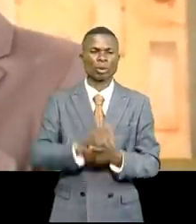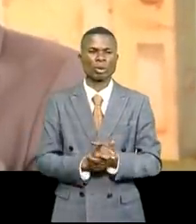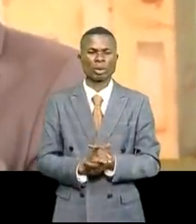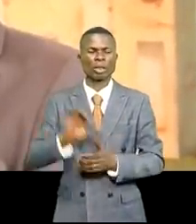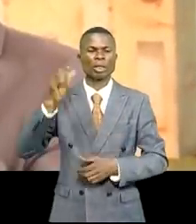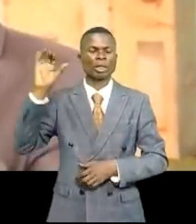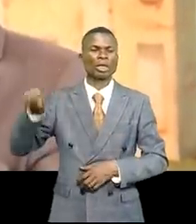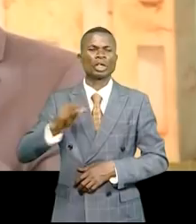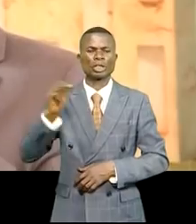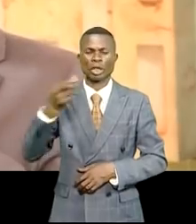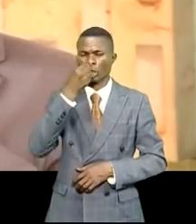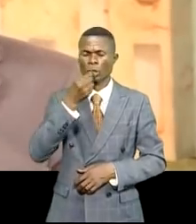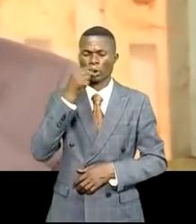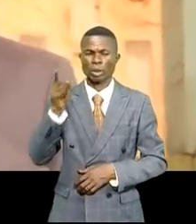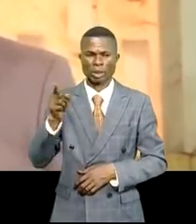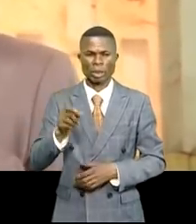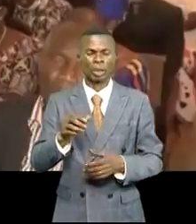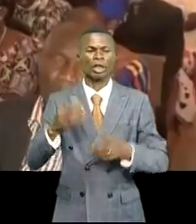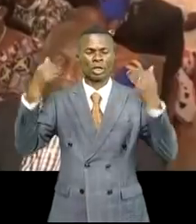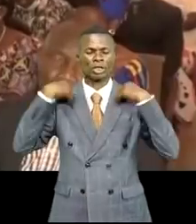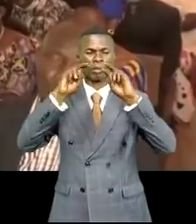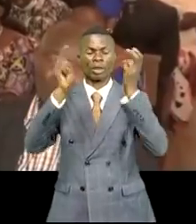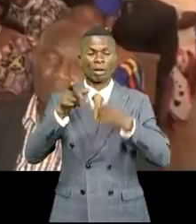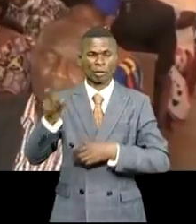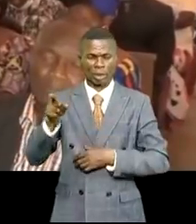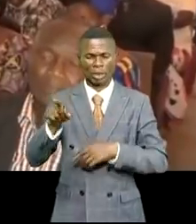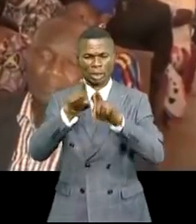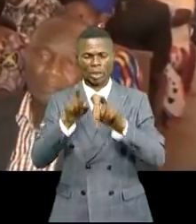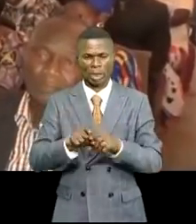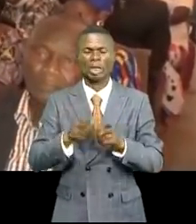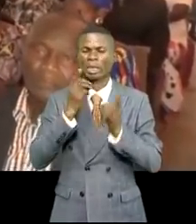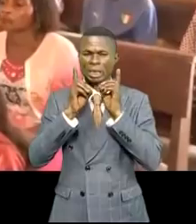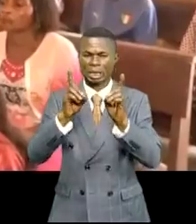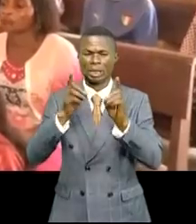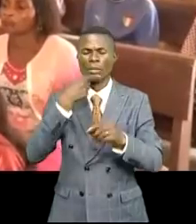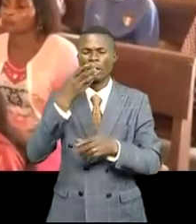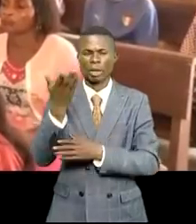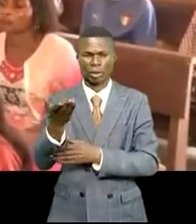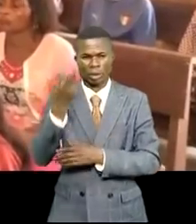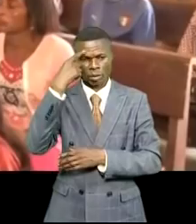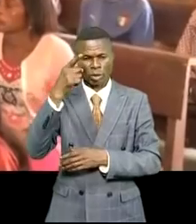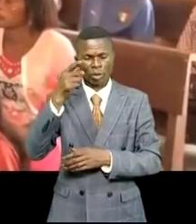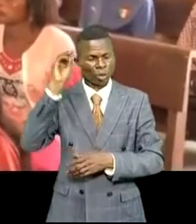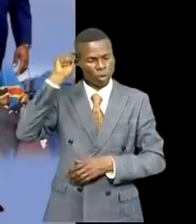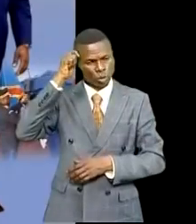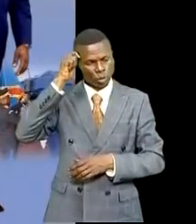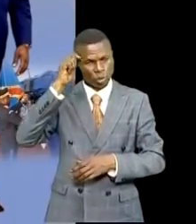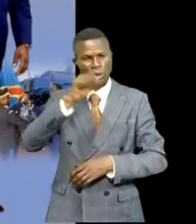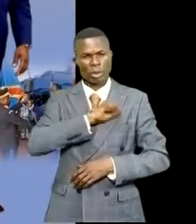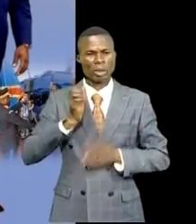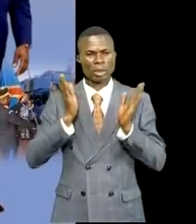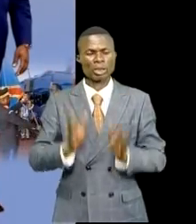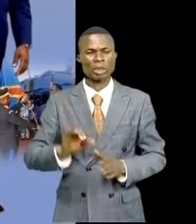Jean-Joseph Matete Osako Eri, maire de la ville d'Isiro, qui a également pris parole à cette occasion. Pour rappel, le sénateur Jean-Pierre